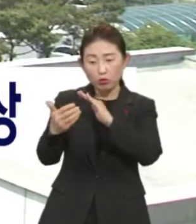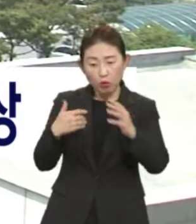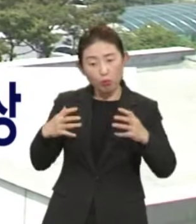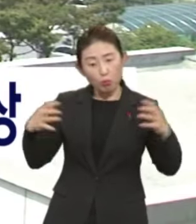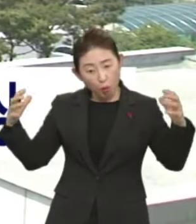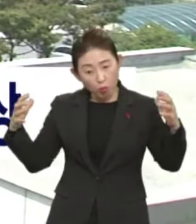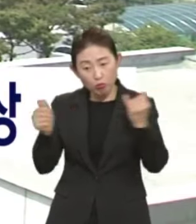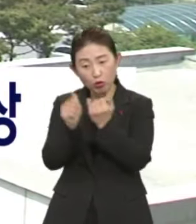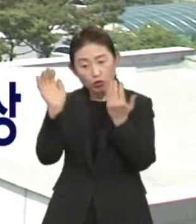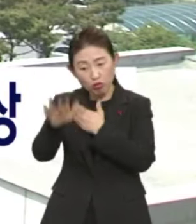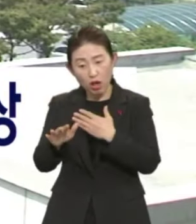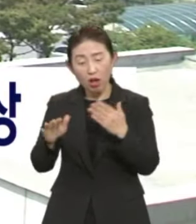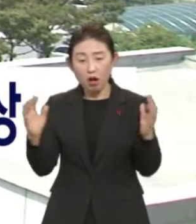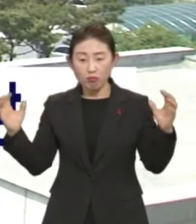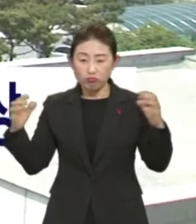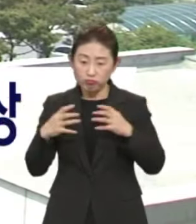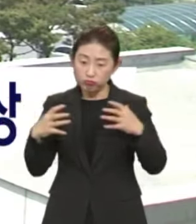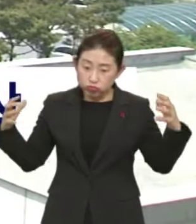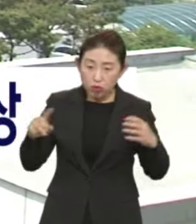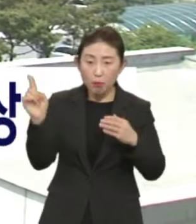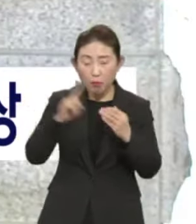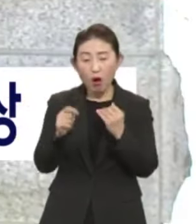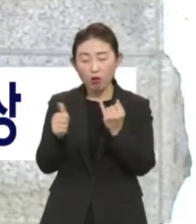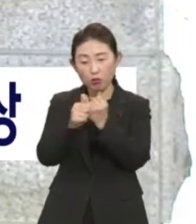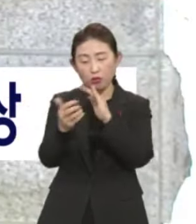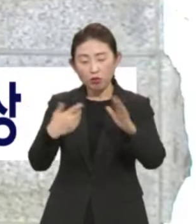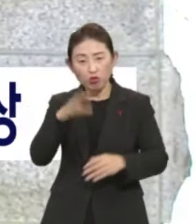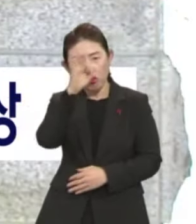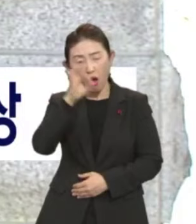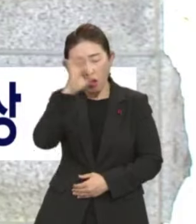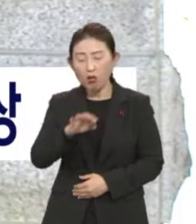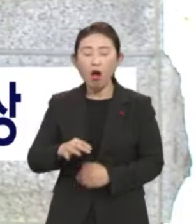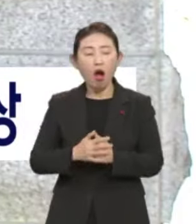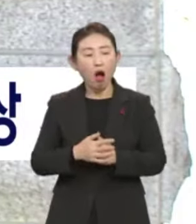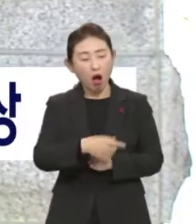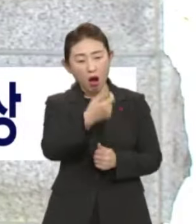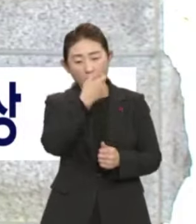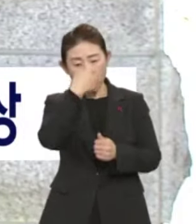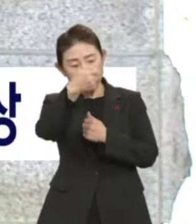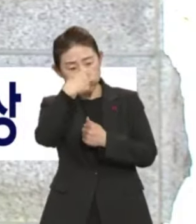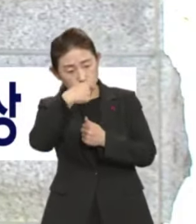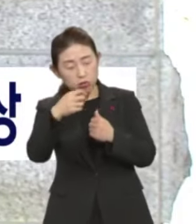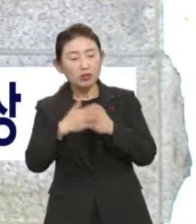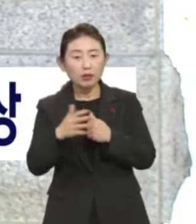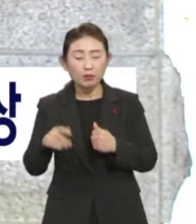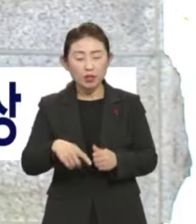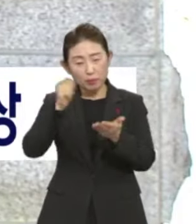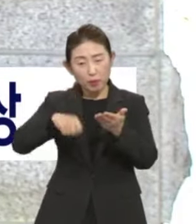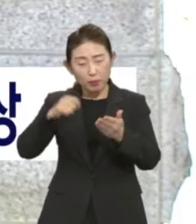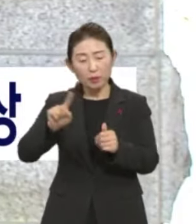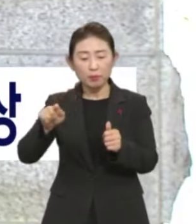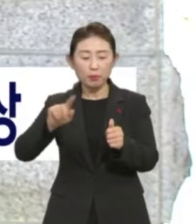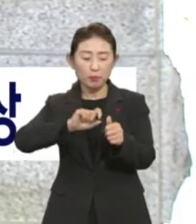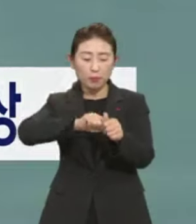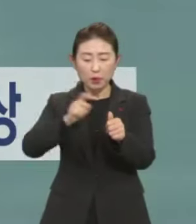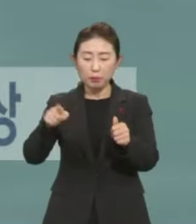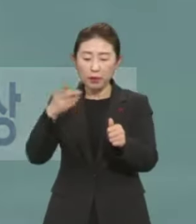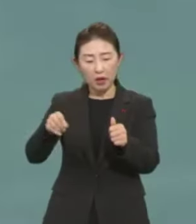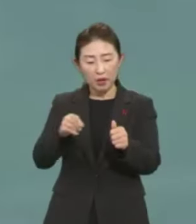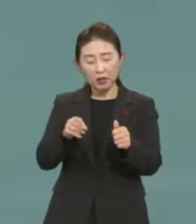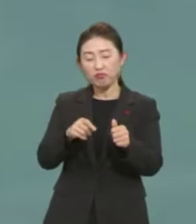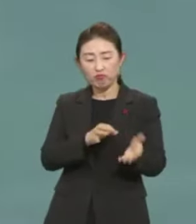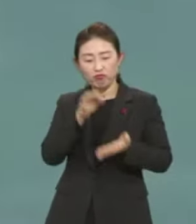결혼 전에는 돼지였다 모욕성 발언을 한 교장 BC 100만 원을 지급하라는 판결을 내렸습니다 재판부는 회식